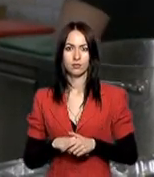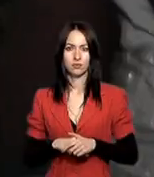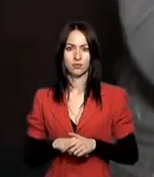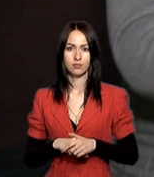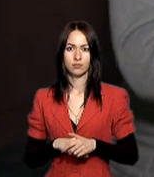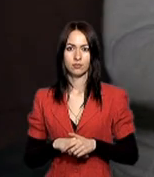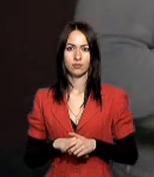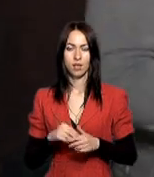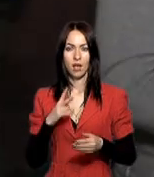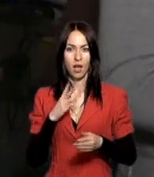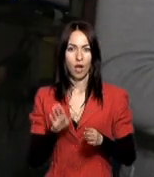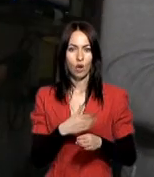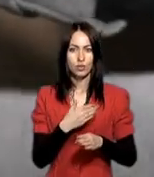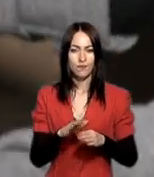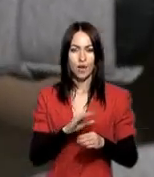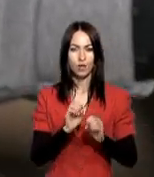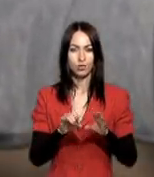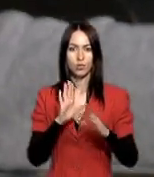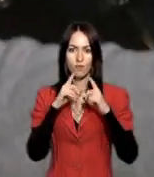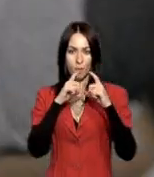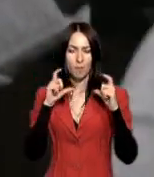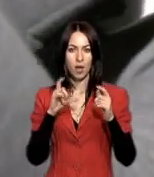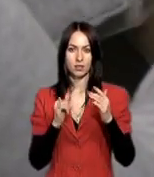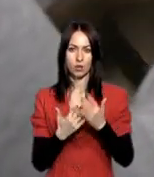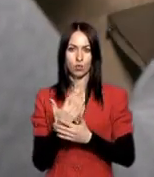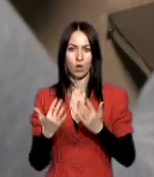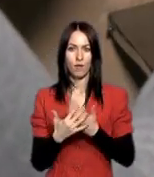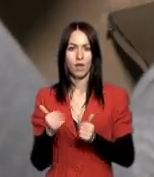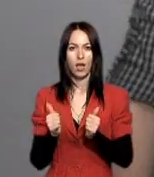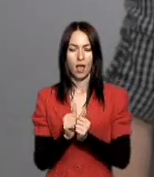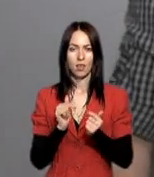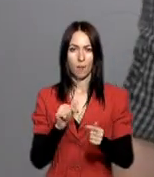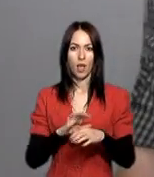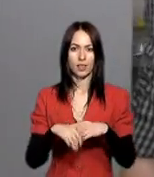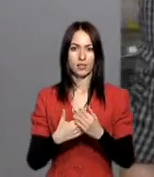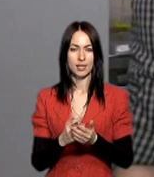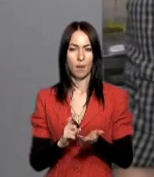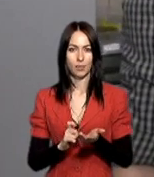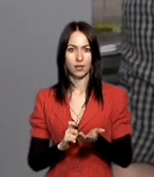закінчиться. Розкладають та фасують їжу у масках та рукавичках. Поряд є антисептики. Мило